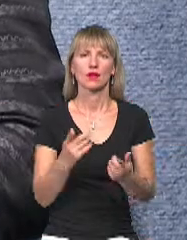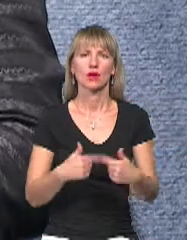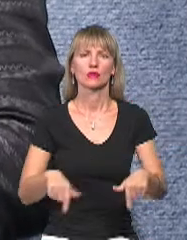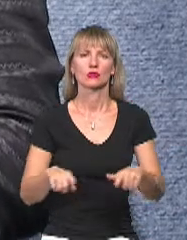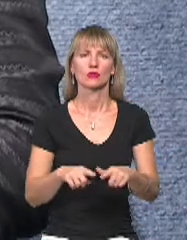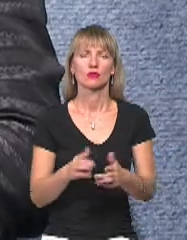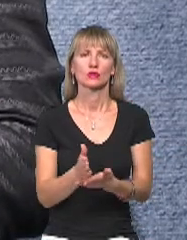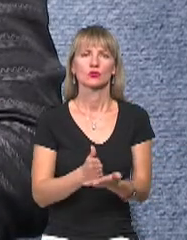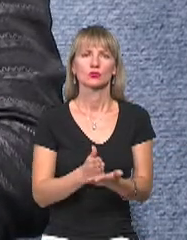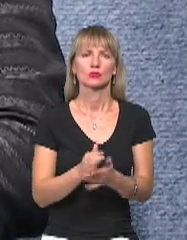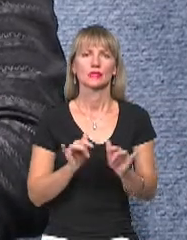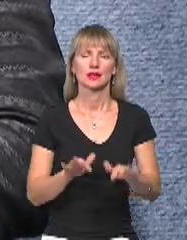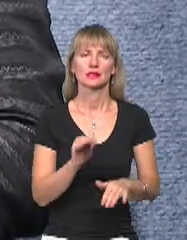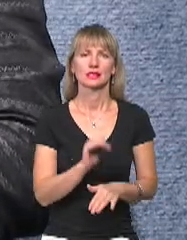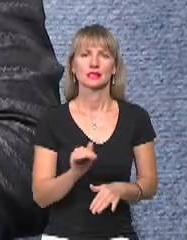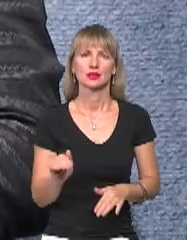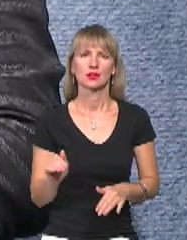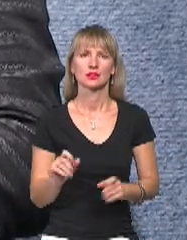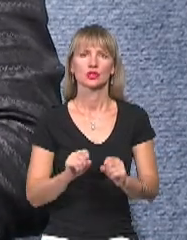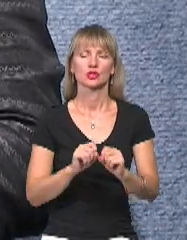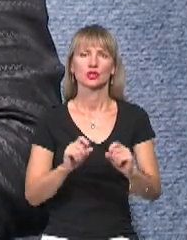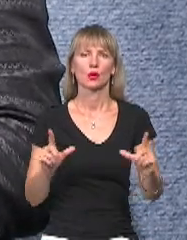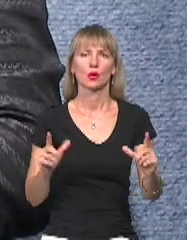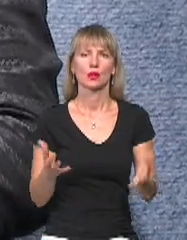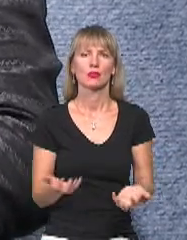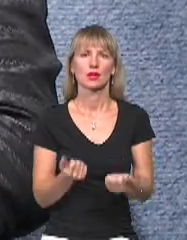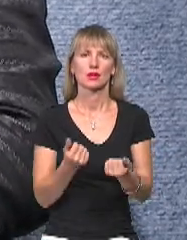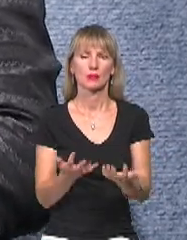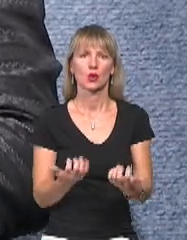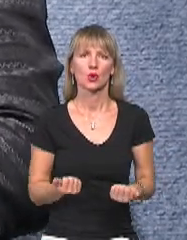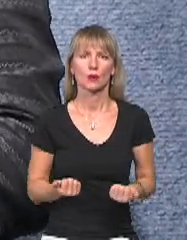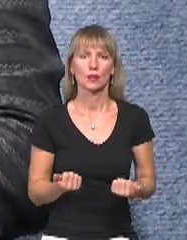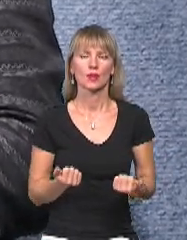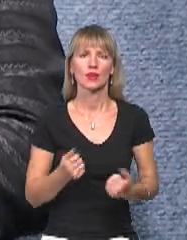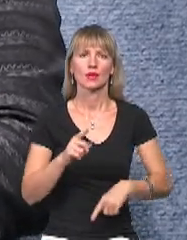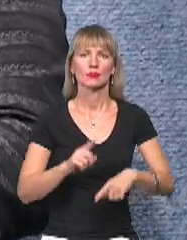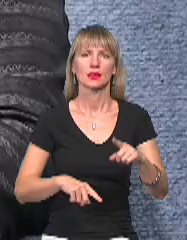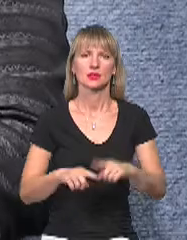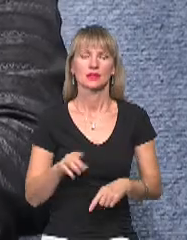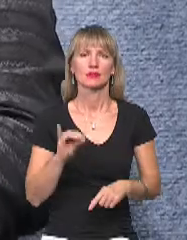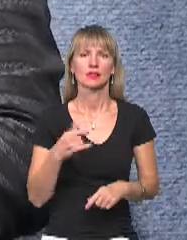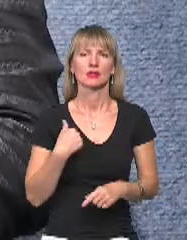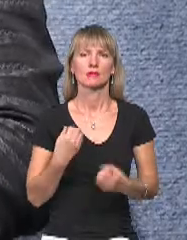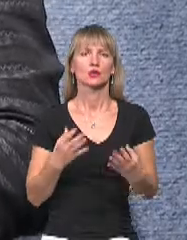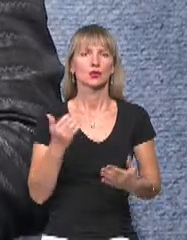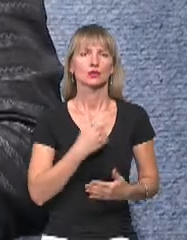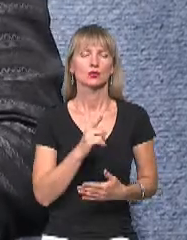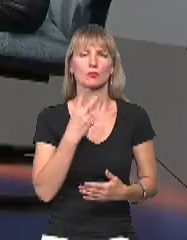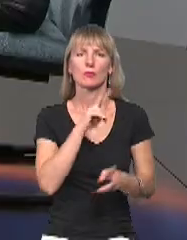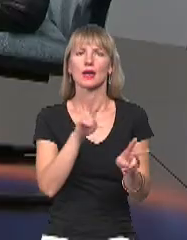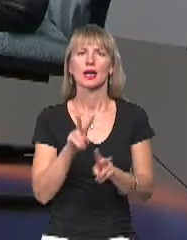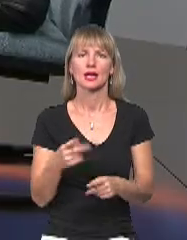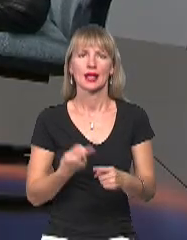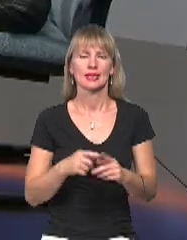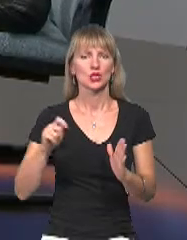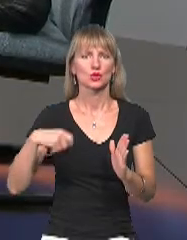організованих службою у справах дітей, школа підтримки прийомних батьків. І я просто хочу, щоб ми переглянули